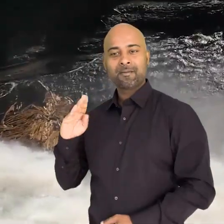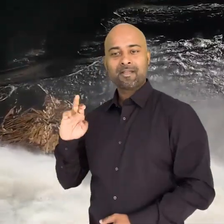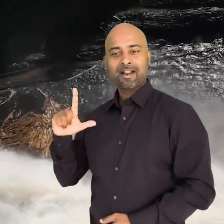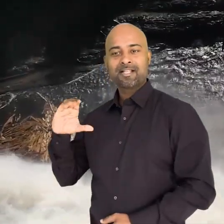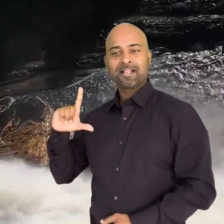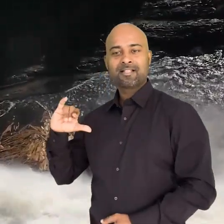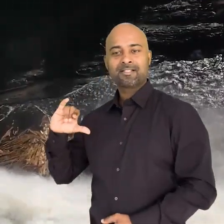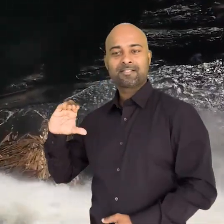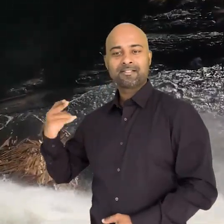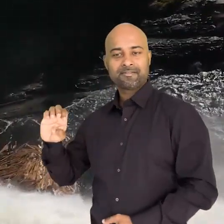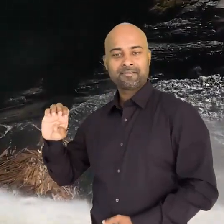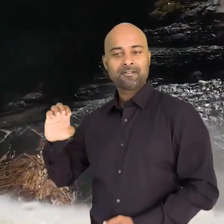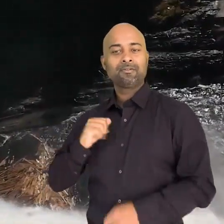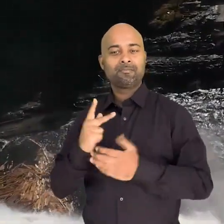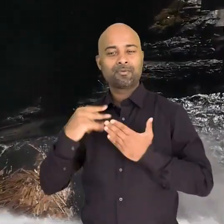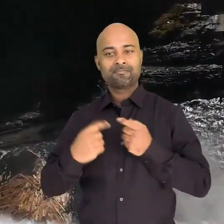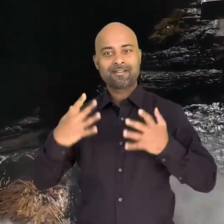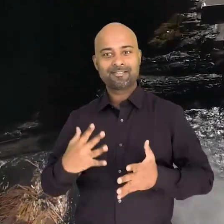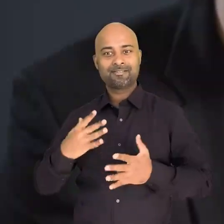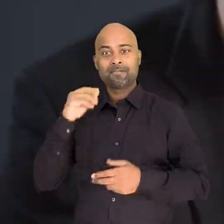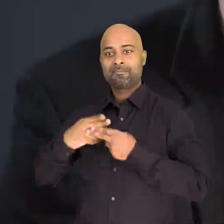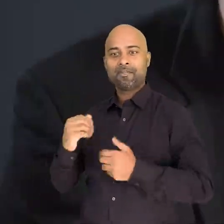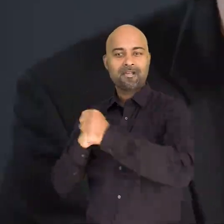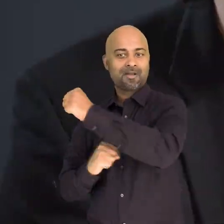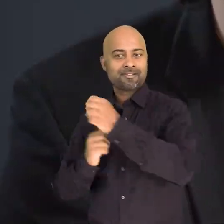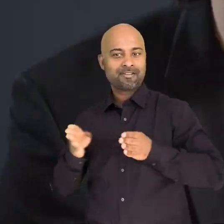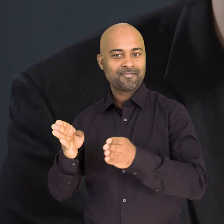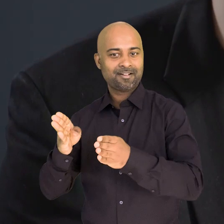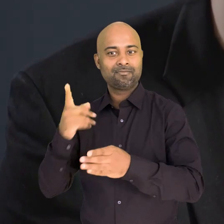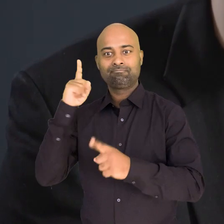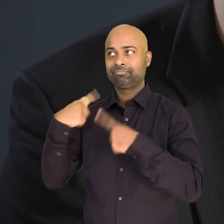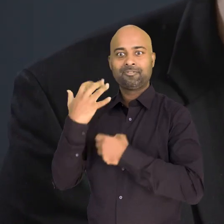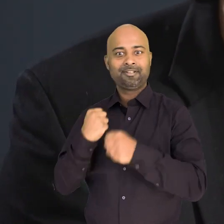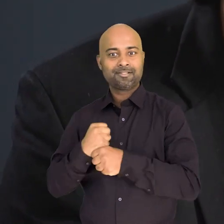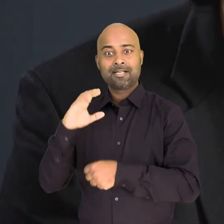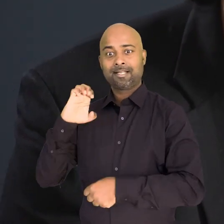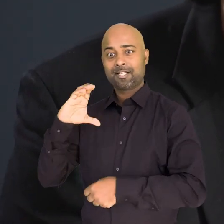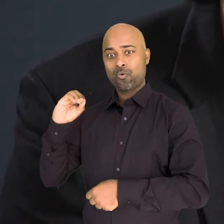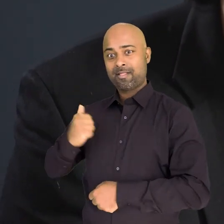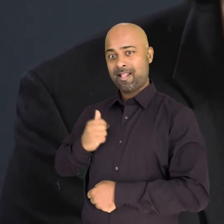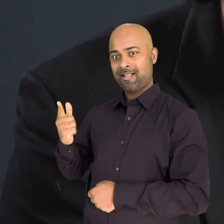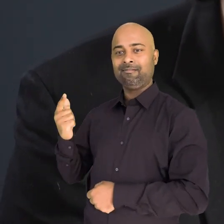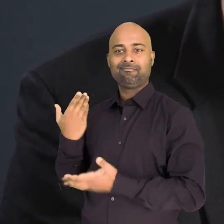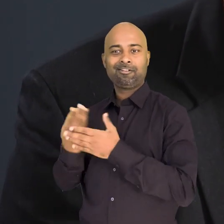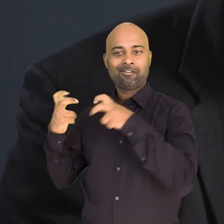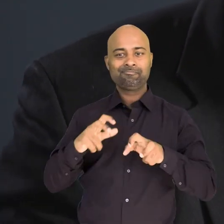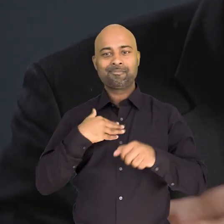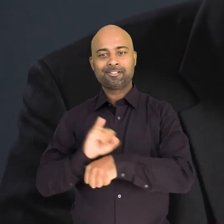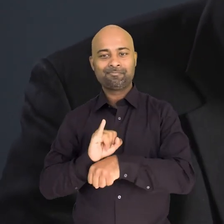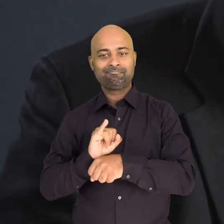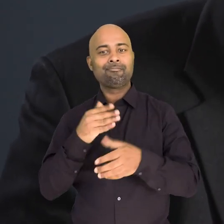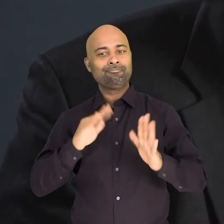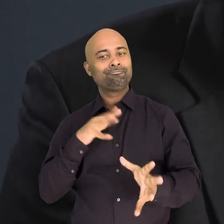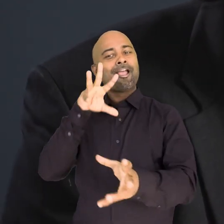Moi, je m'appelle Gabriel Clich. Je suis chargé de projet à la Fondation Rivière depuis maintenant un petit peu plus de 5 ans. C'est Éco-Canada, en fait, qui a financé mon